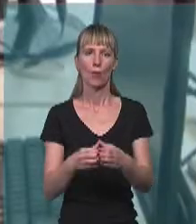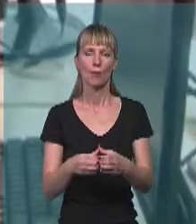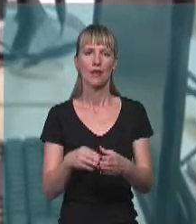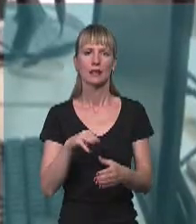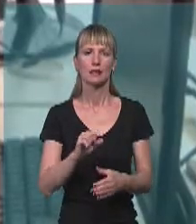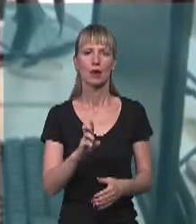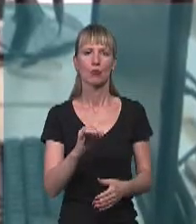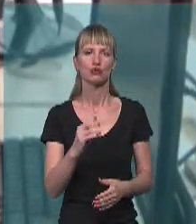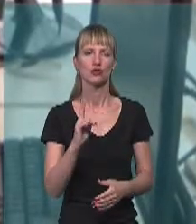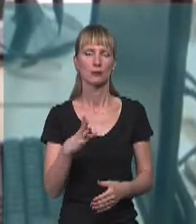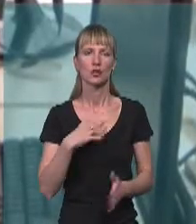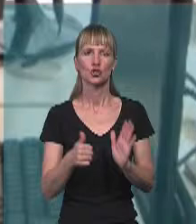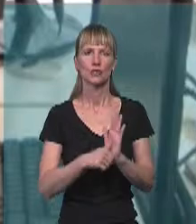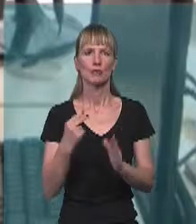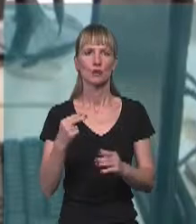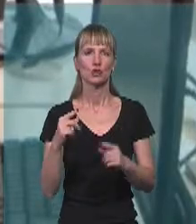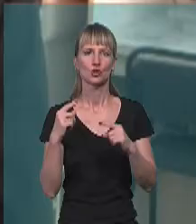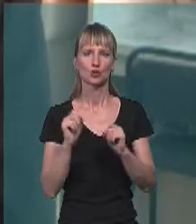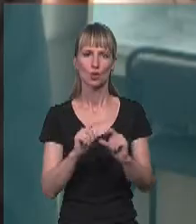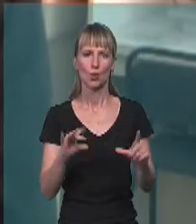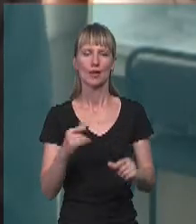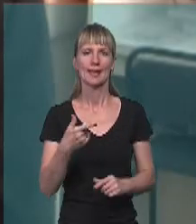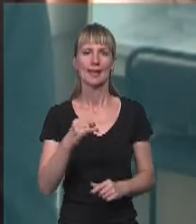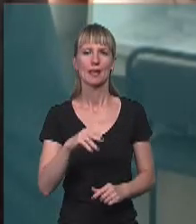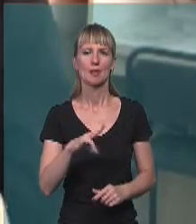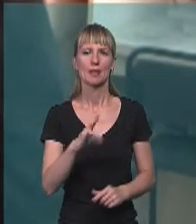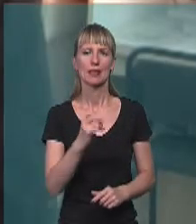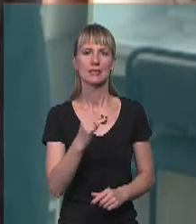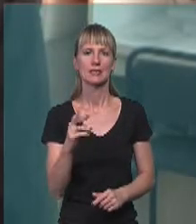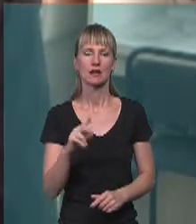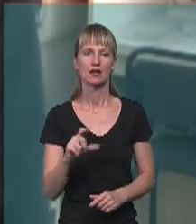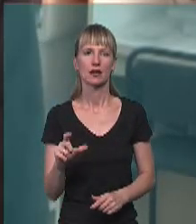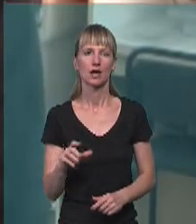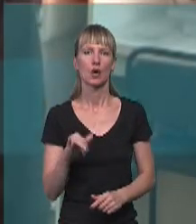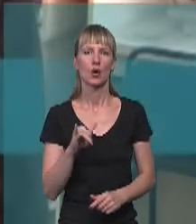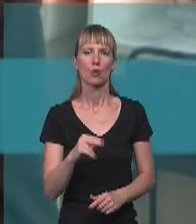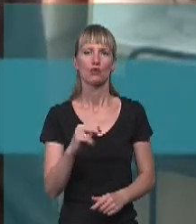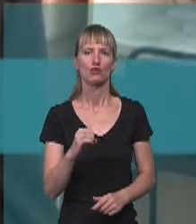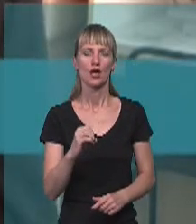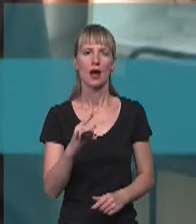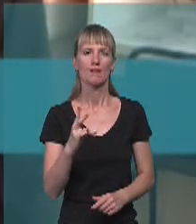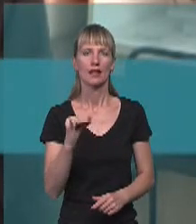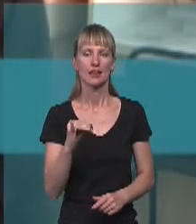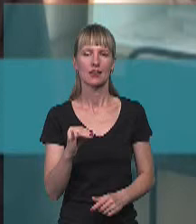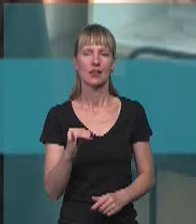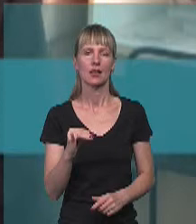Табунщик побувала у 6 запорізьких школах та гімназіях. У червні та липні йде ще